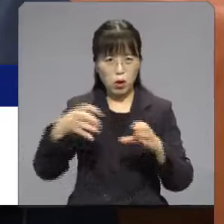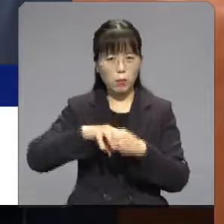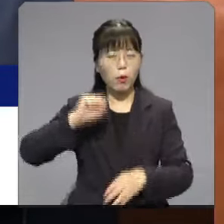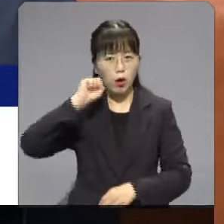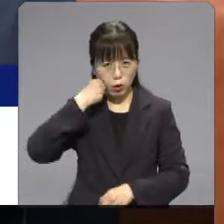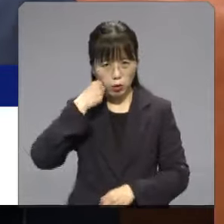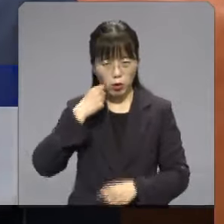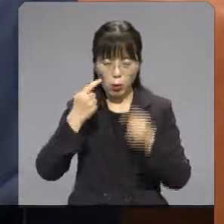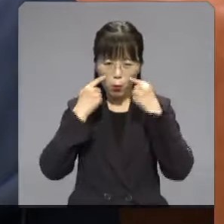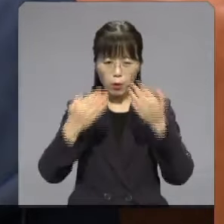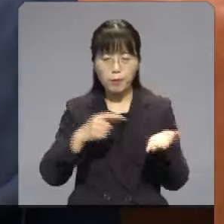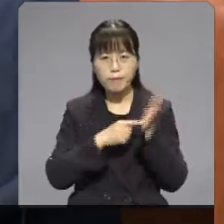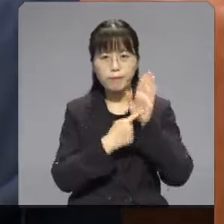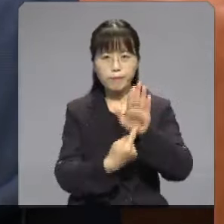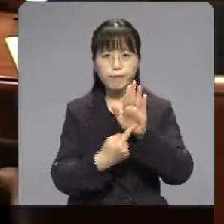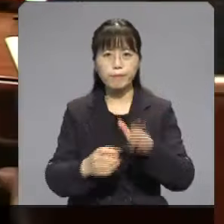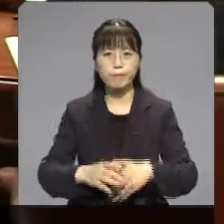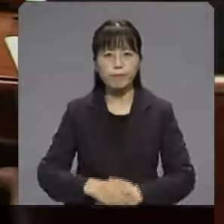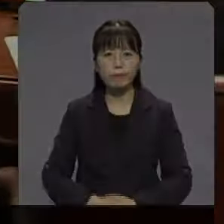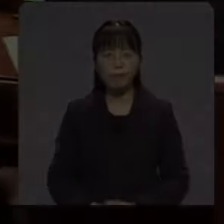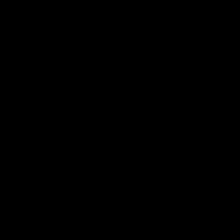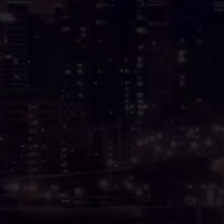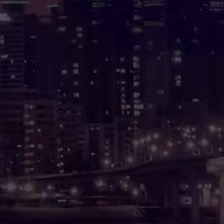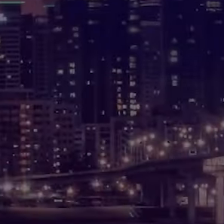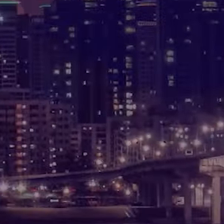것이 명백하다고 덧붙였습니다